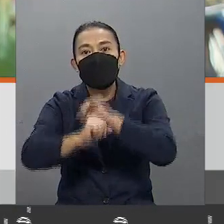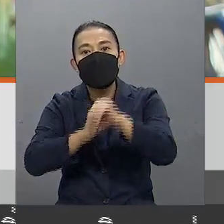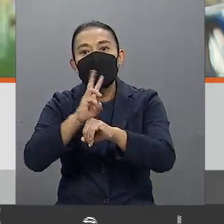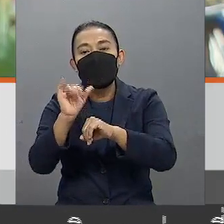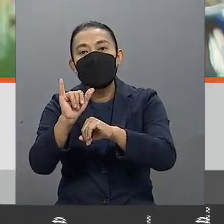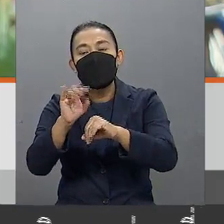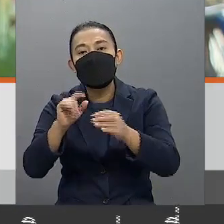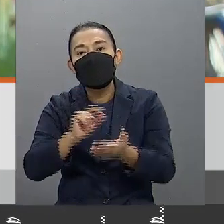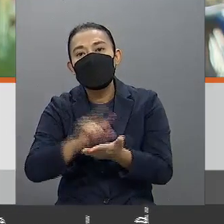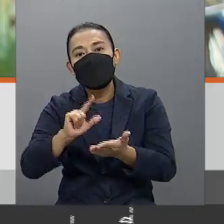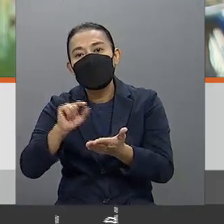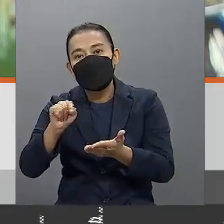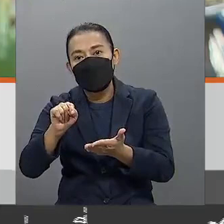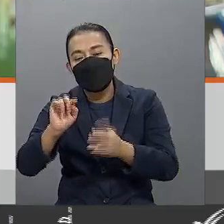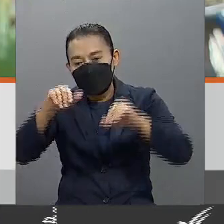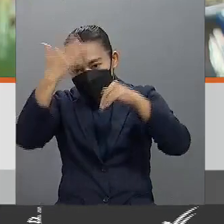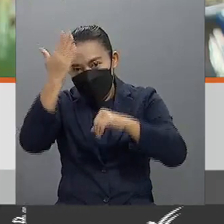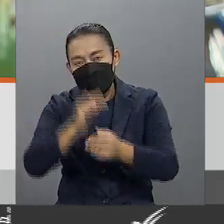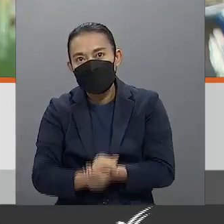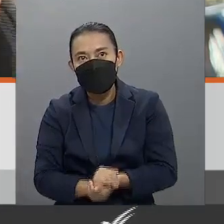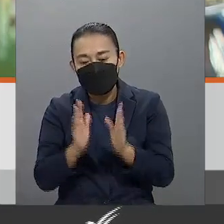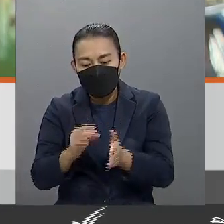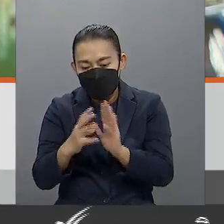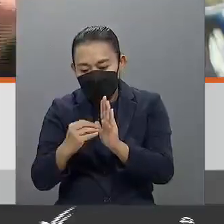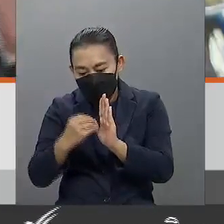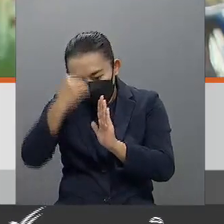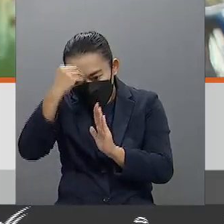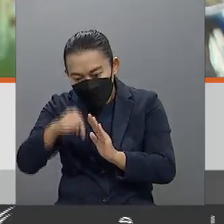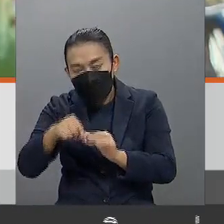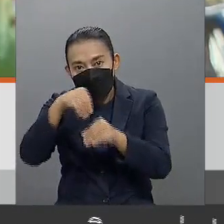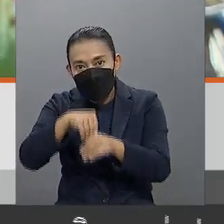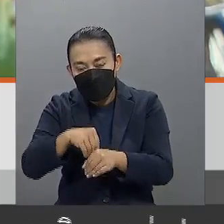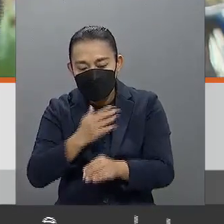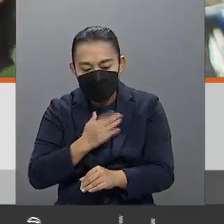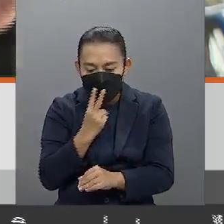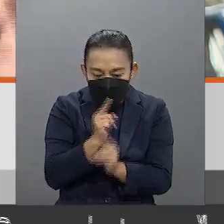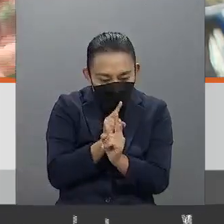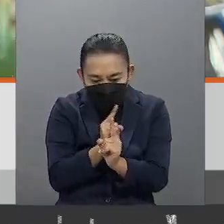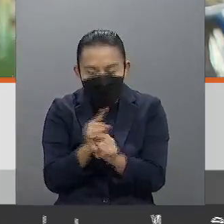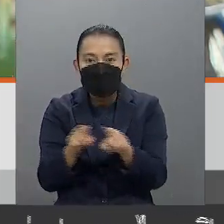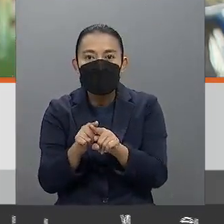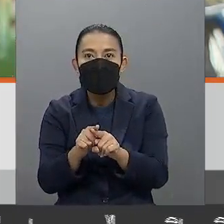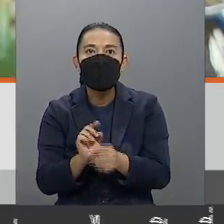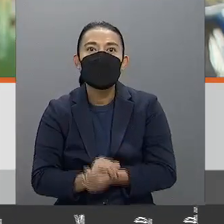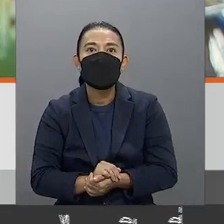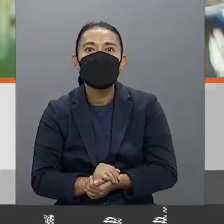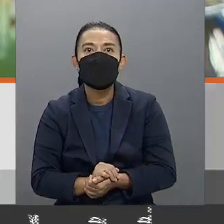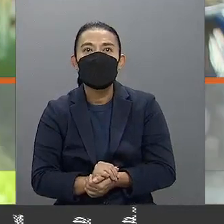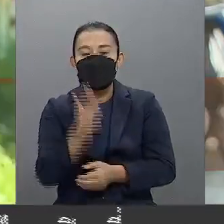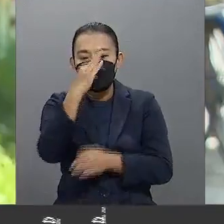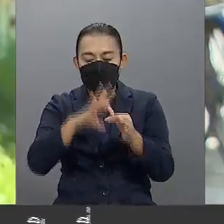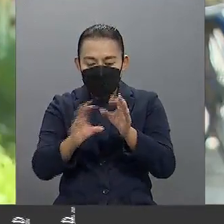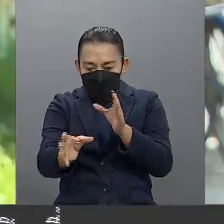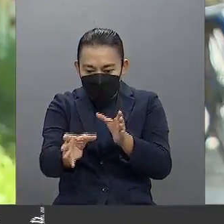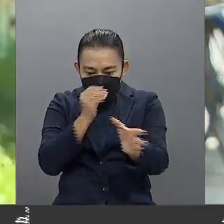ที่ตามเรียกว่าไม่ใช่ลูกศิษย์ตามเนี่ยเราก็ตามลูกศิษย์ด้วยลูกศิษย์ก็ตามเราด้วยเพื่อที่จะมาเรียนรู้กันนอกห้องเรียน